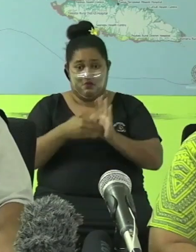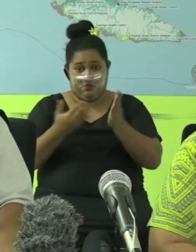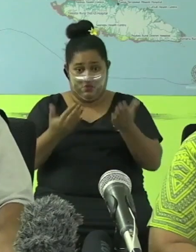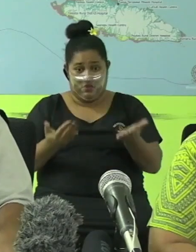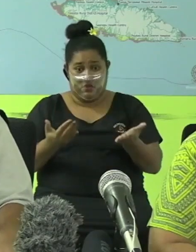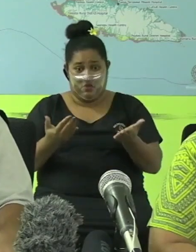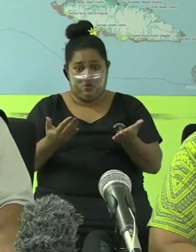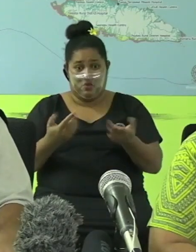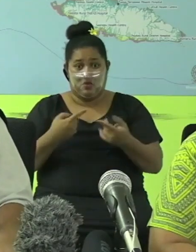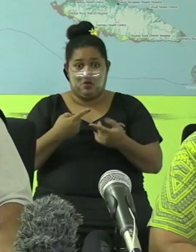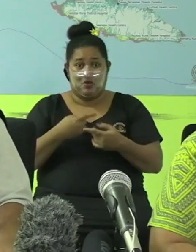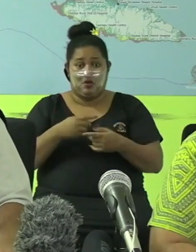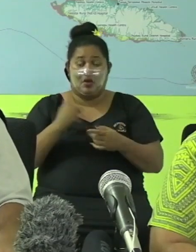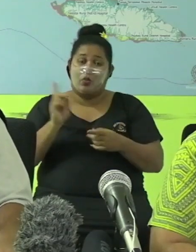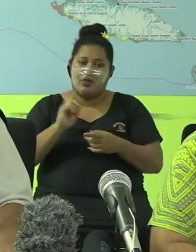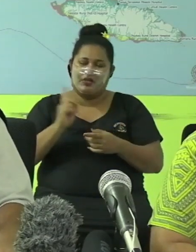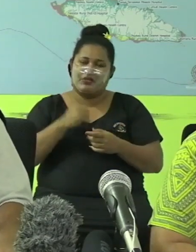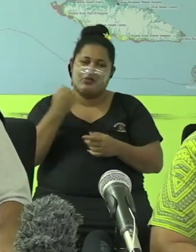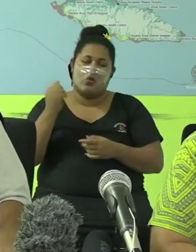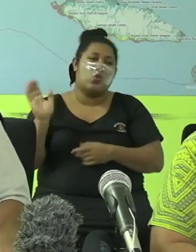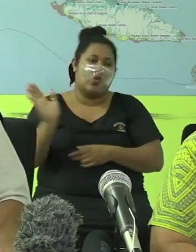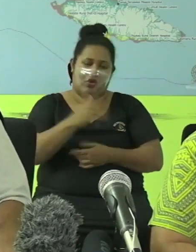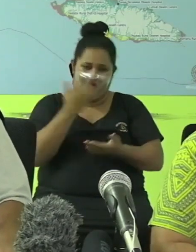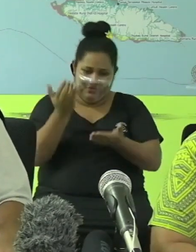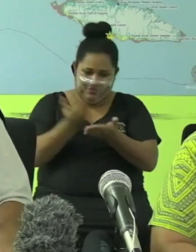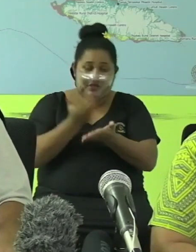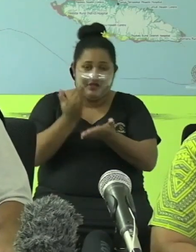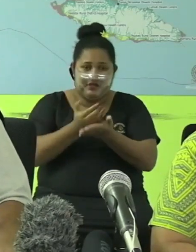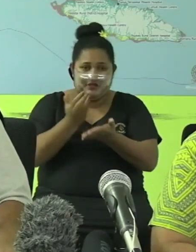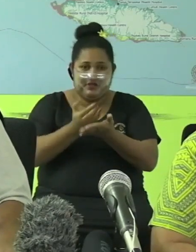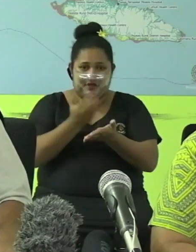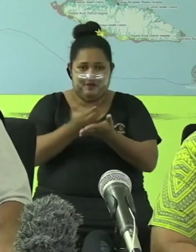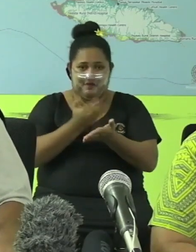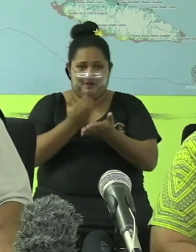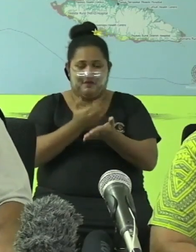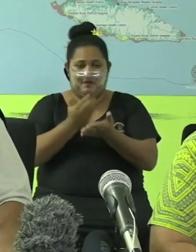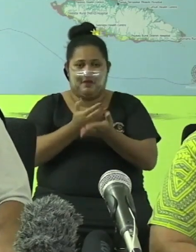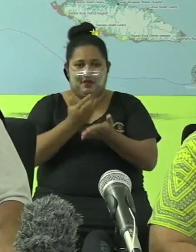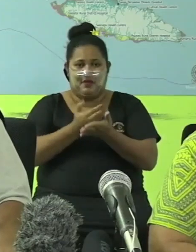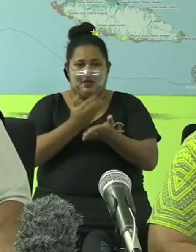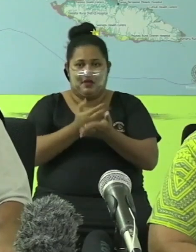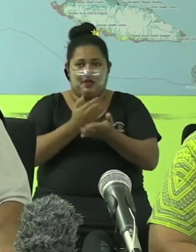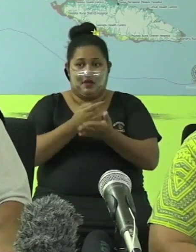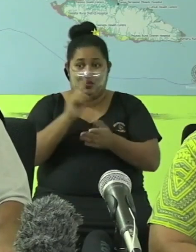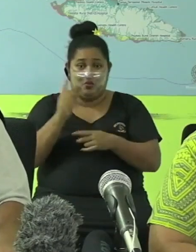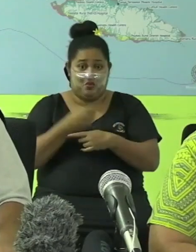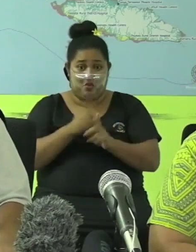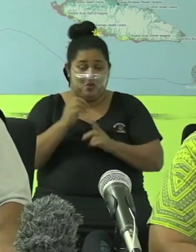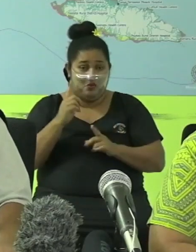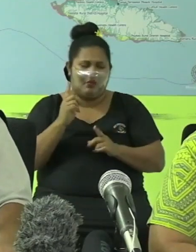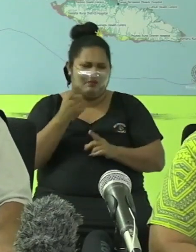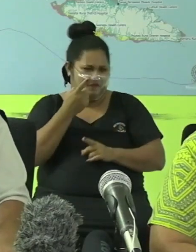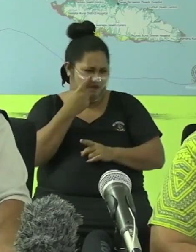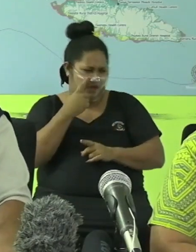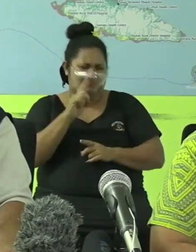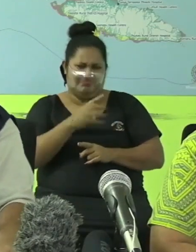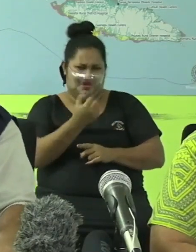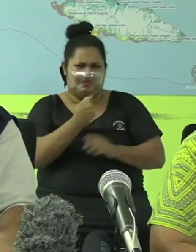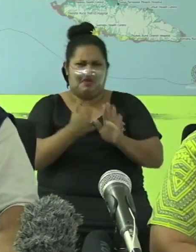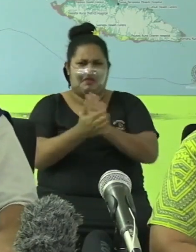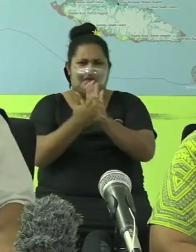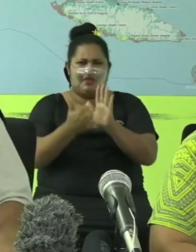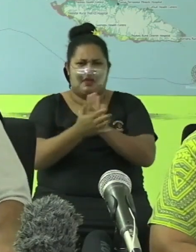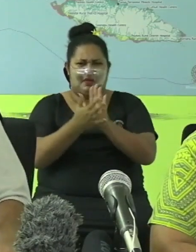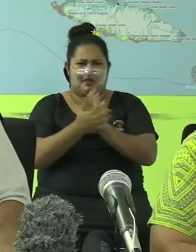ia o saunga le mupe i lato uma i le wawa iai mai ro mofo le fia